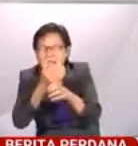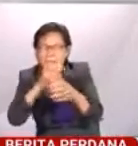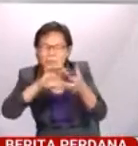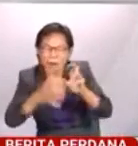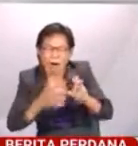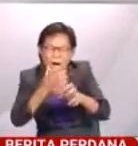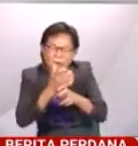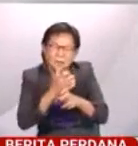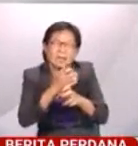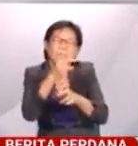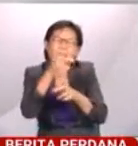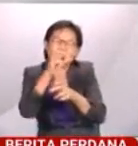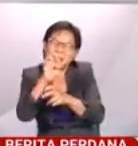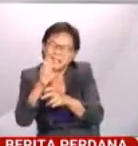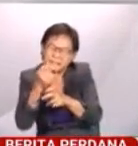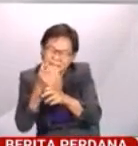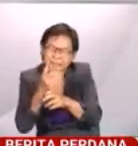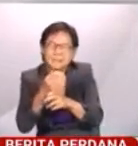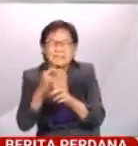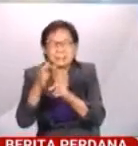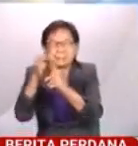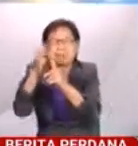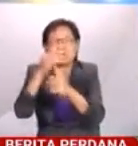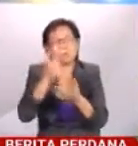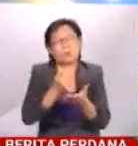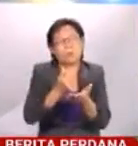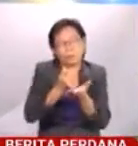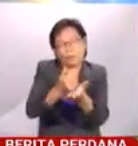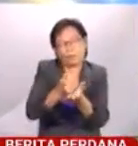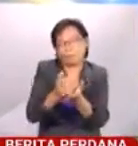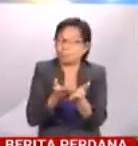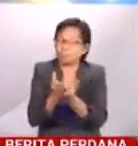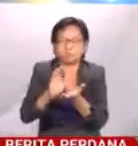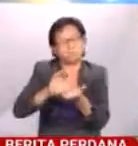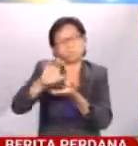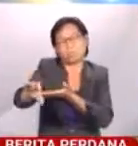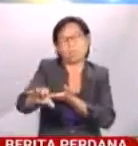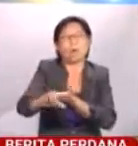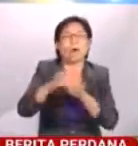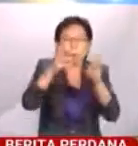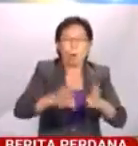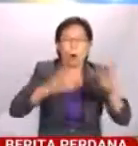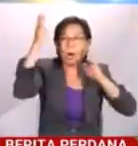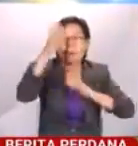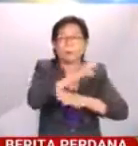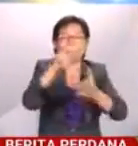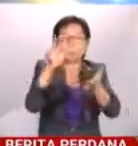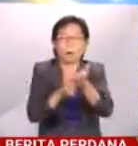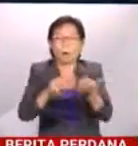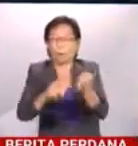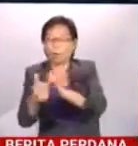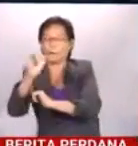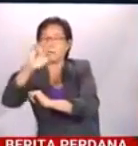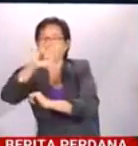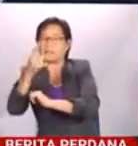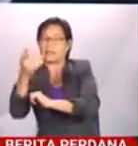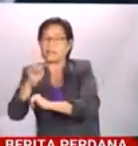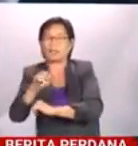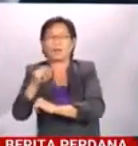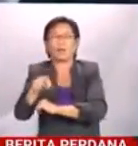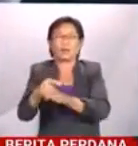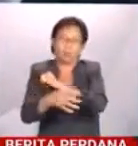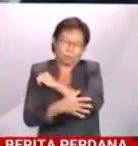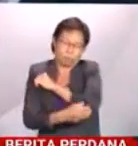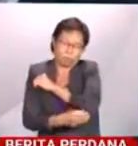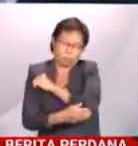kes terpencil dan bantuan sekaligus. Penerima perlu merupakan warga tempatan dan disahkan oleh JKM sebagai kurang